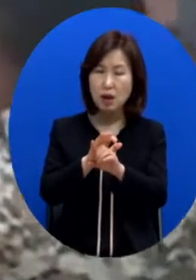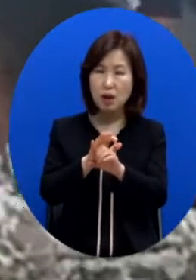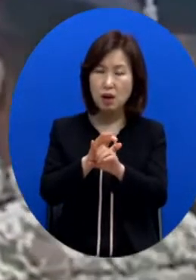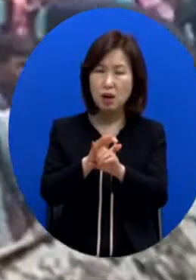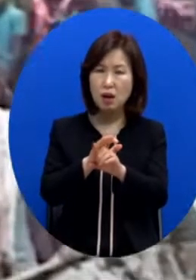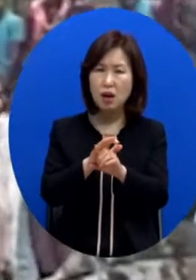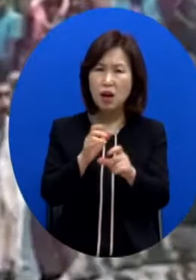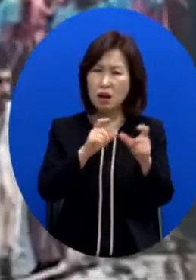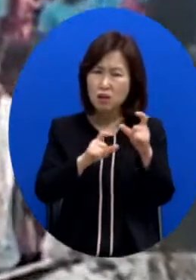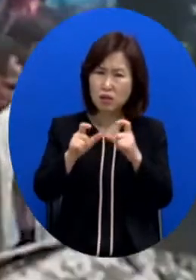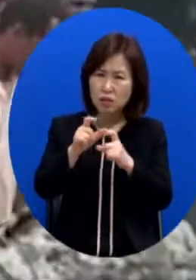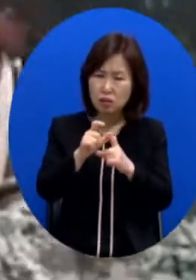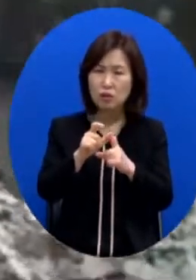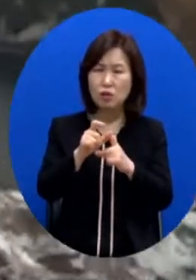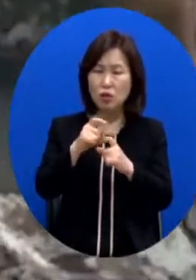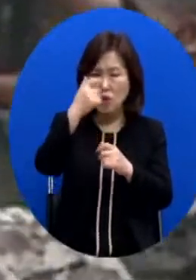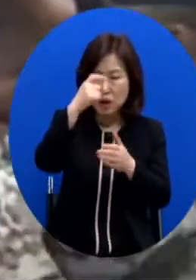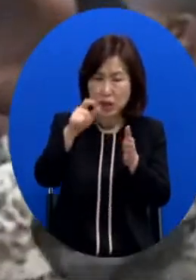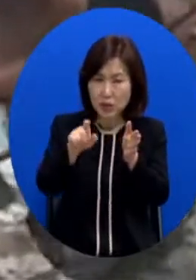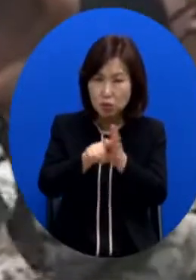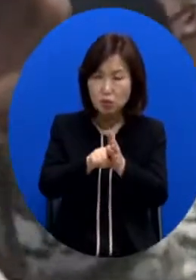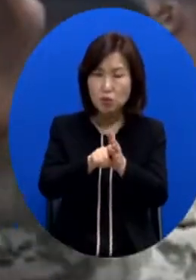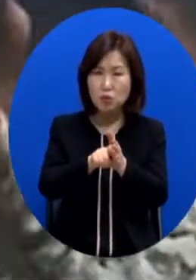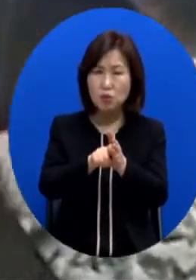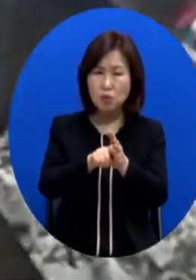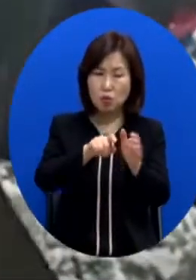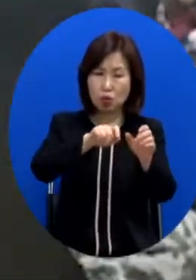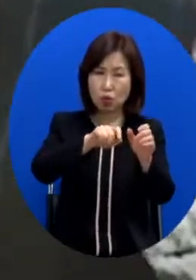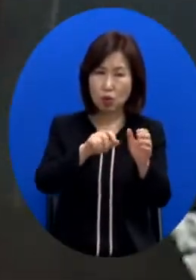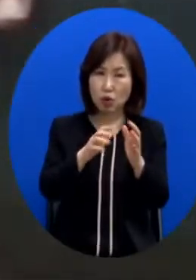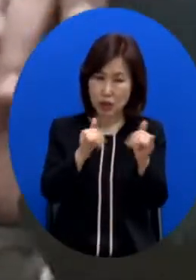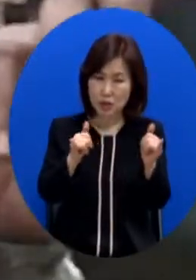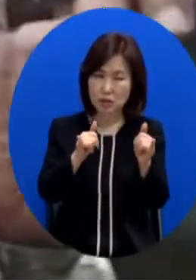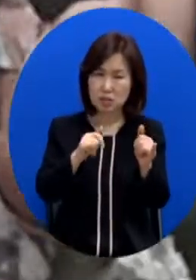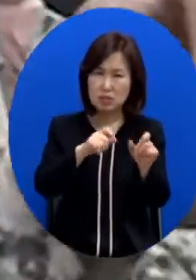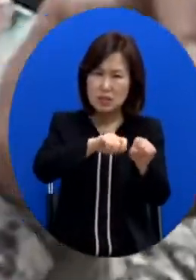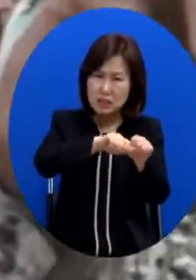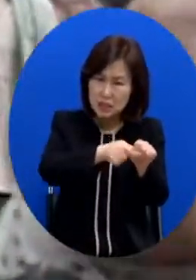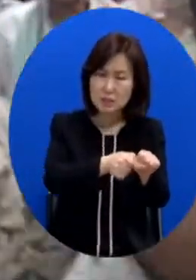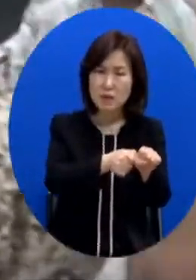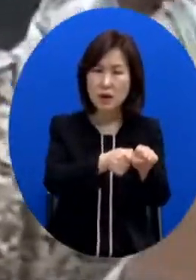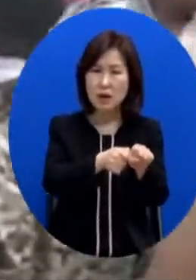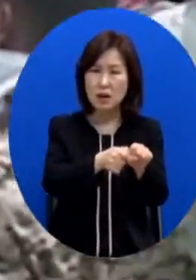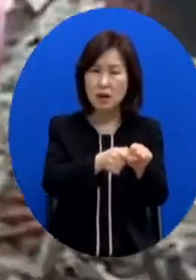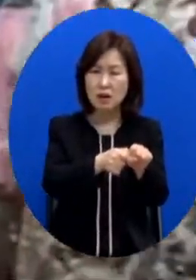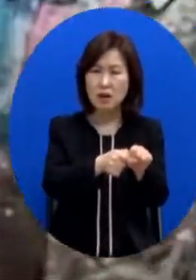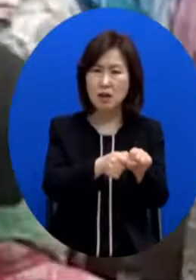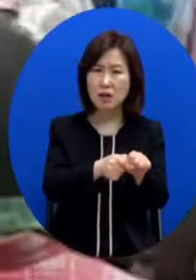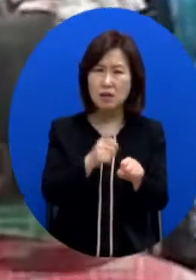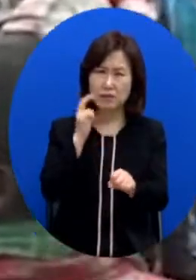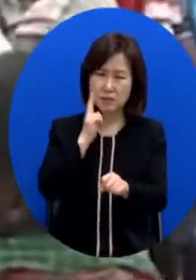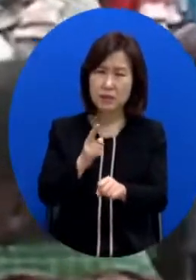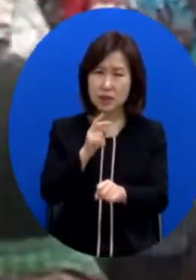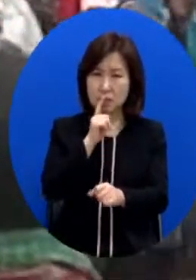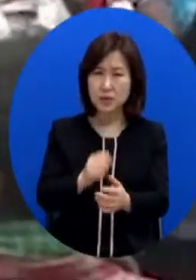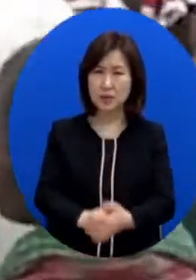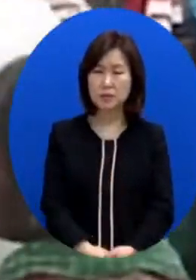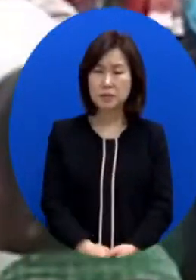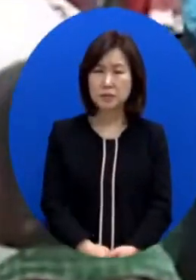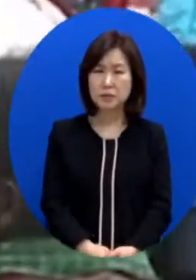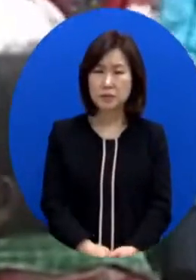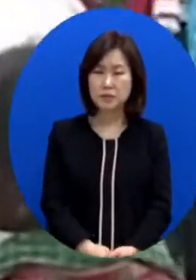전 세계적으로 기독교인에 대한 박해는 수적으로나 그 강도가 심각해지고 있습니다. 기독교